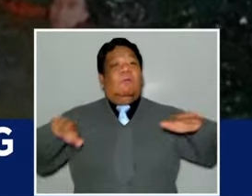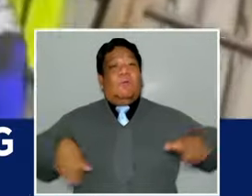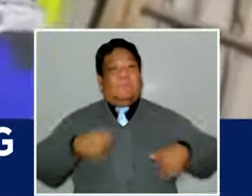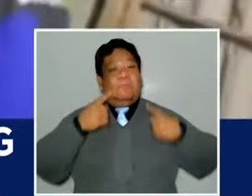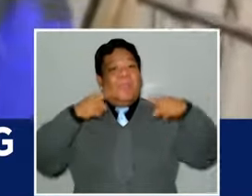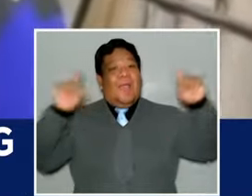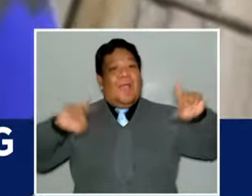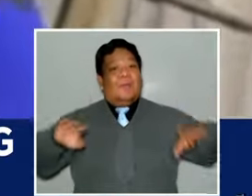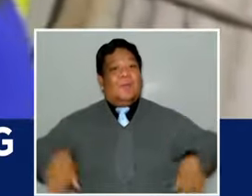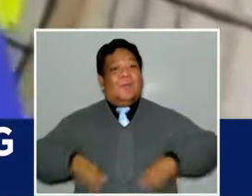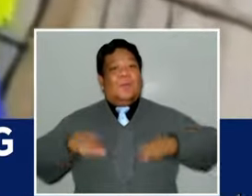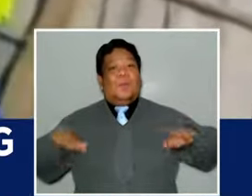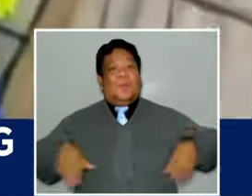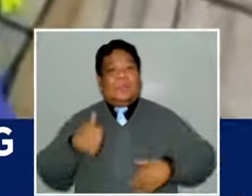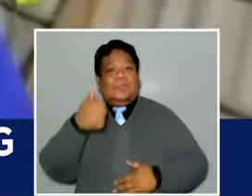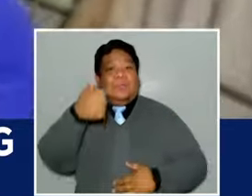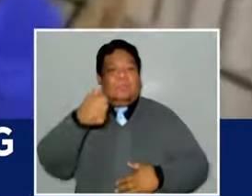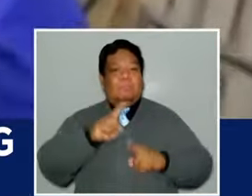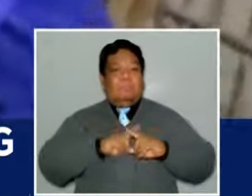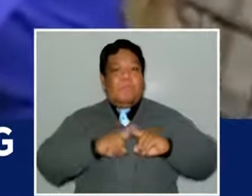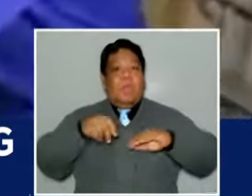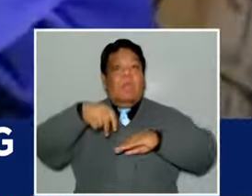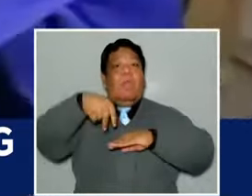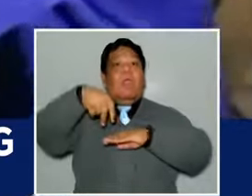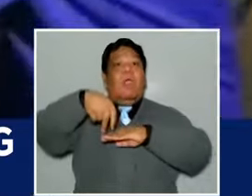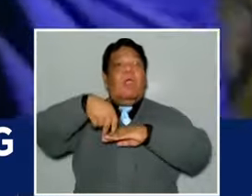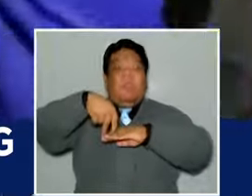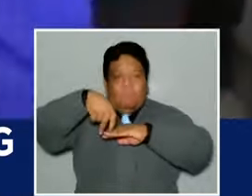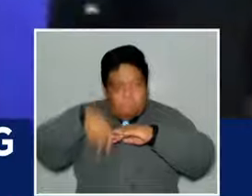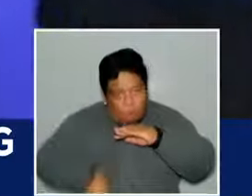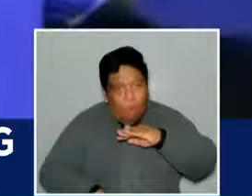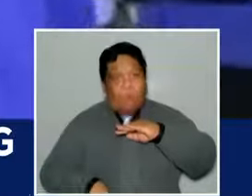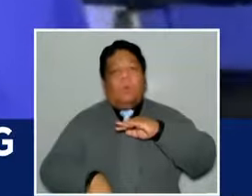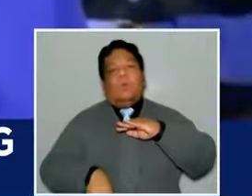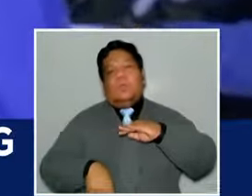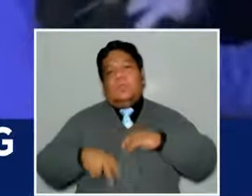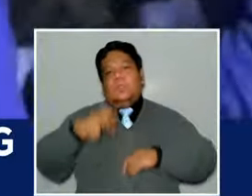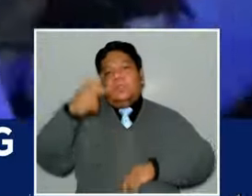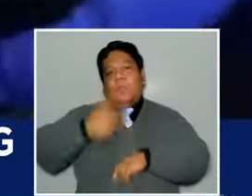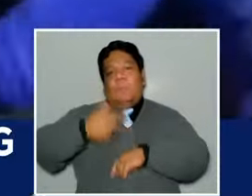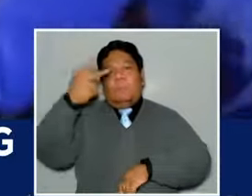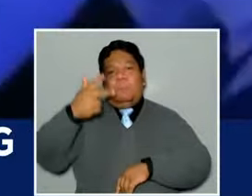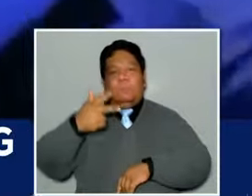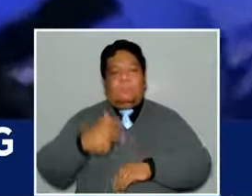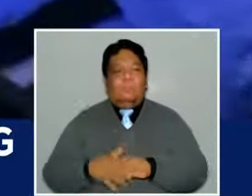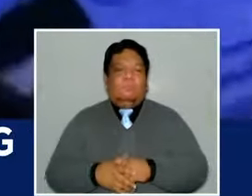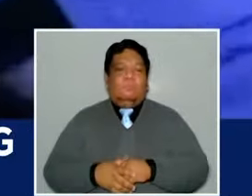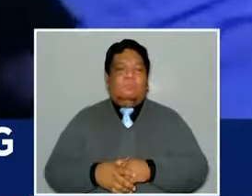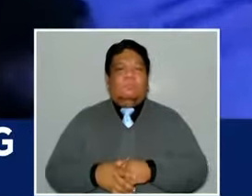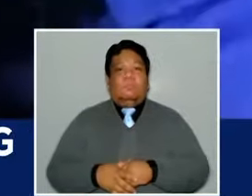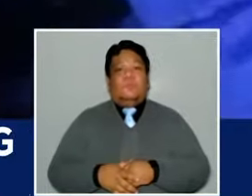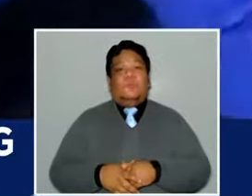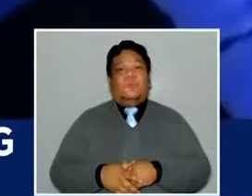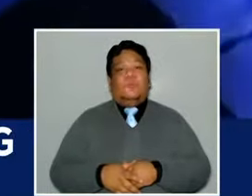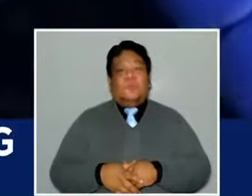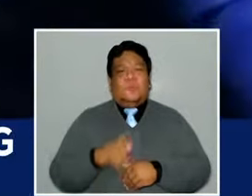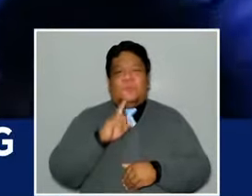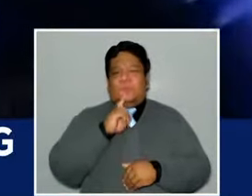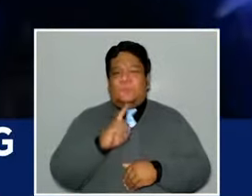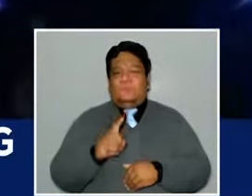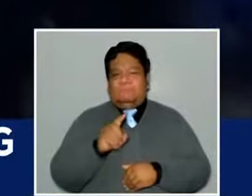Nakaahon pa sa una ang biktima pero lumubog na siya sa pangatlong paglundag. At ayon sa Manila Disaster